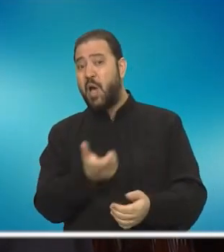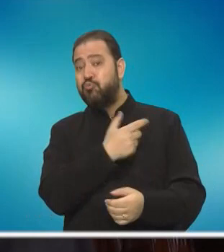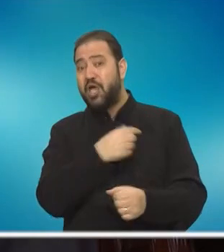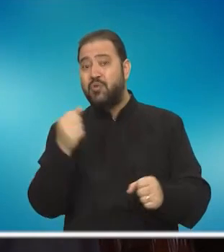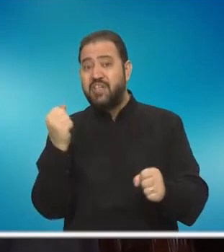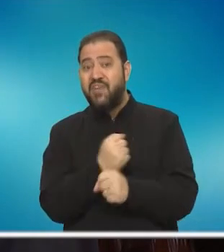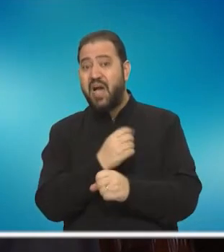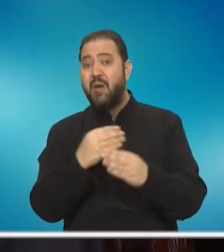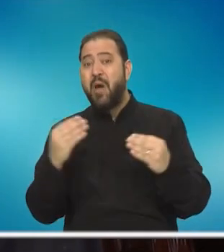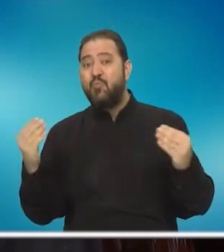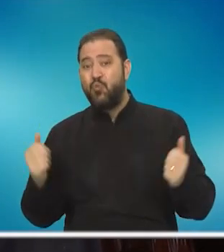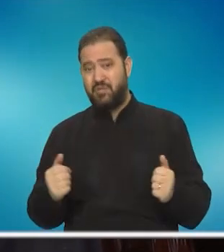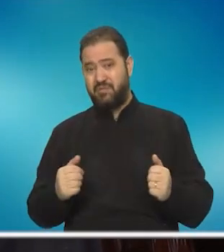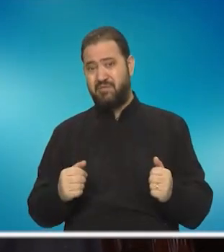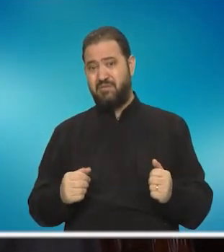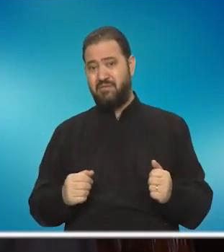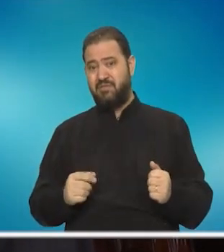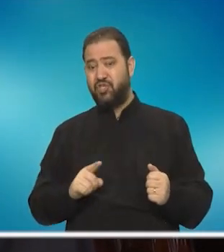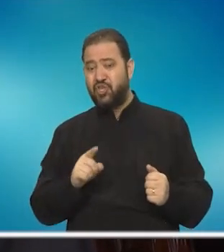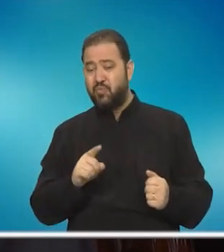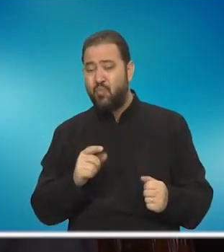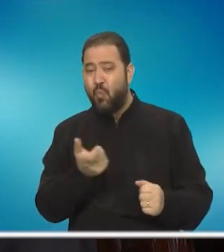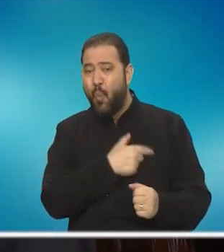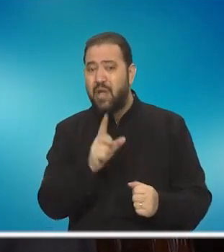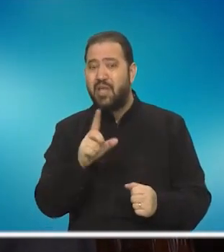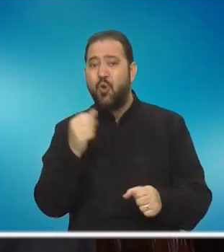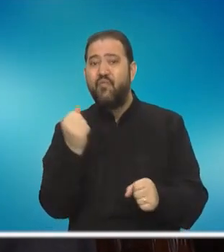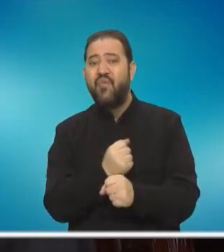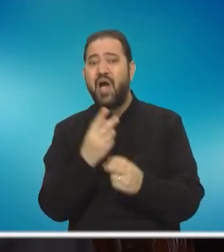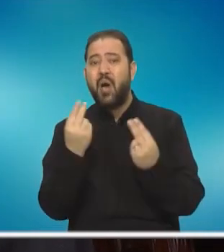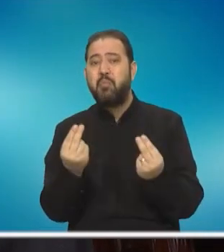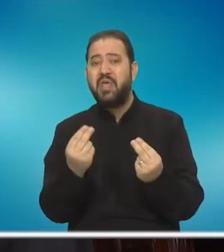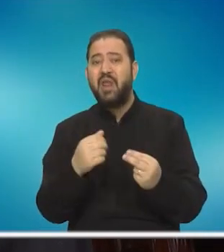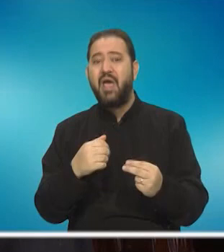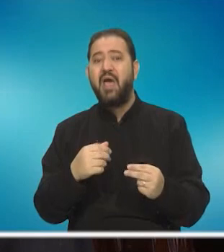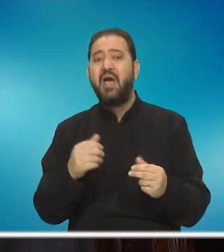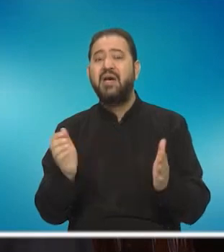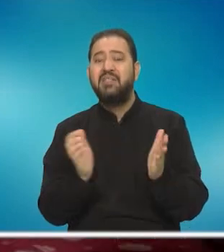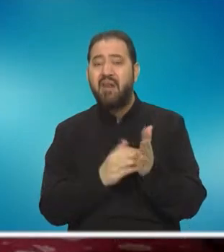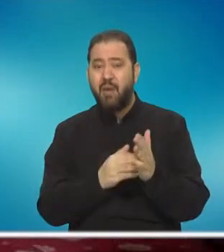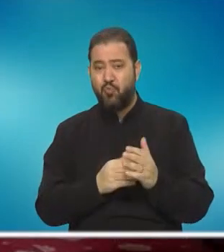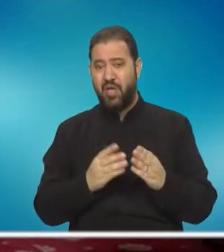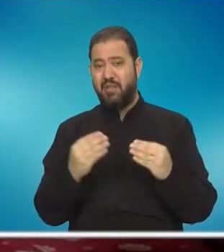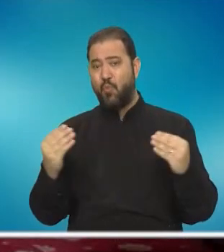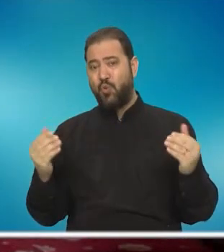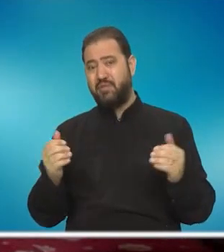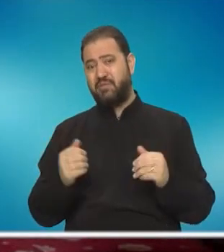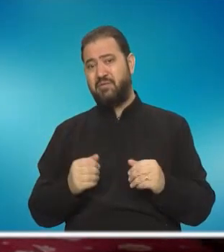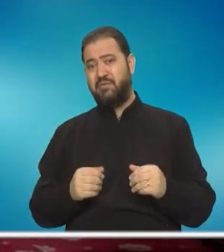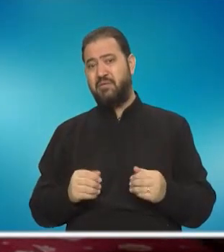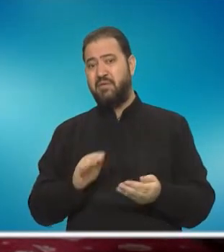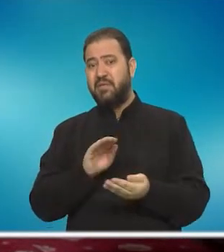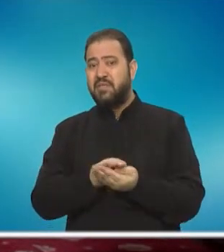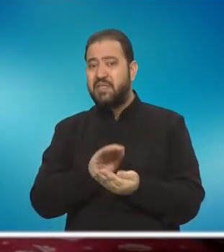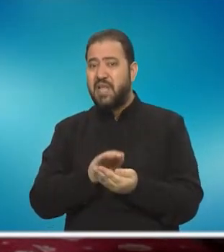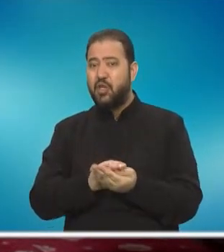că Dumnezeu le-a dat mai mult decât au ei nevoie și că nu fac binele pe care ar fi dator